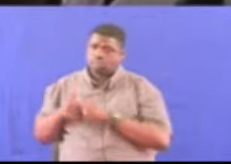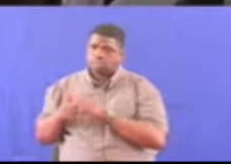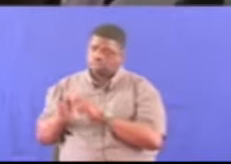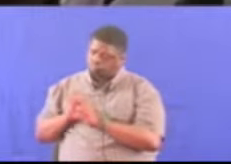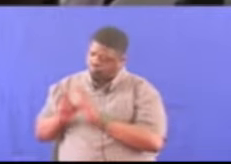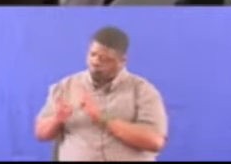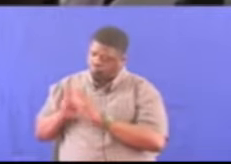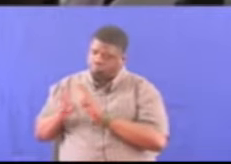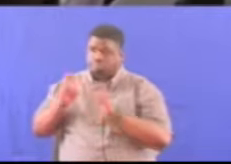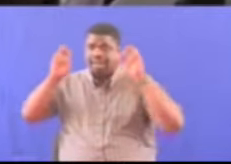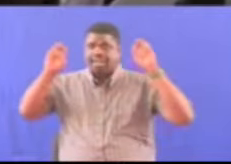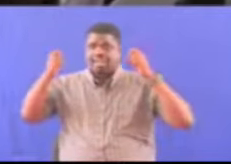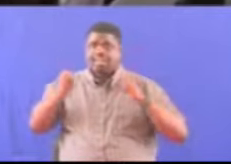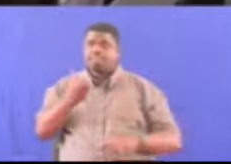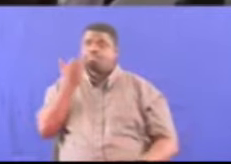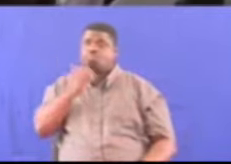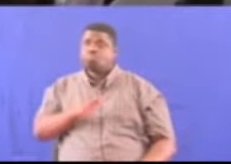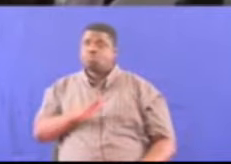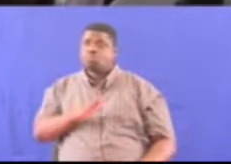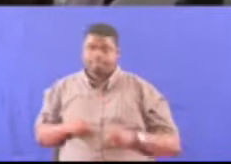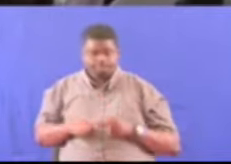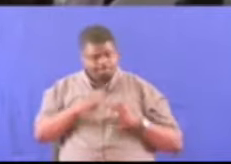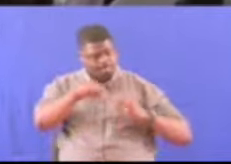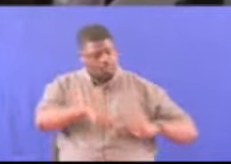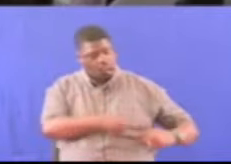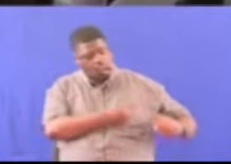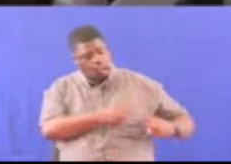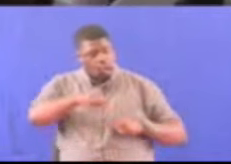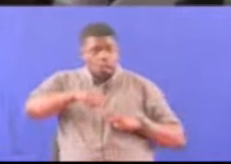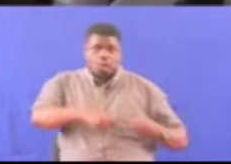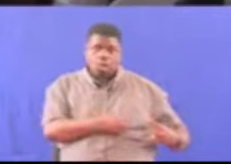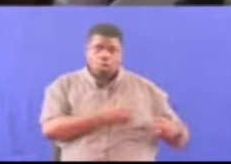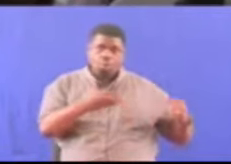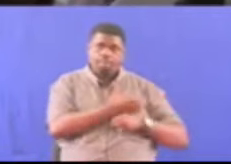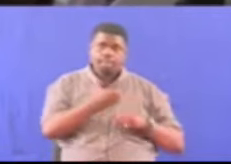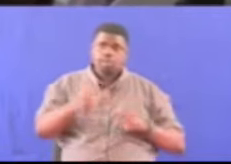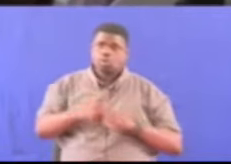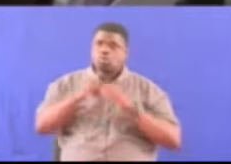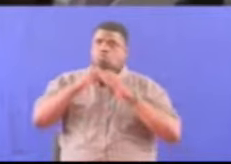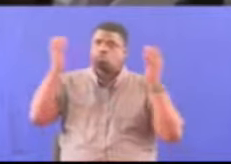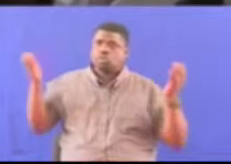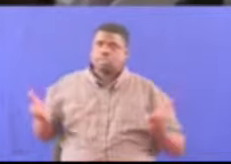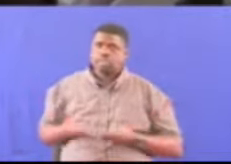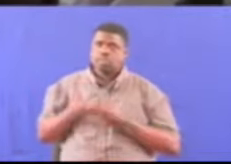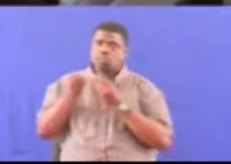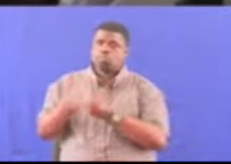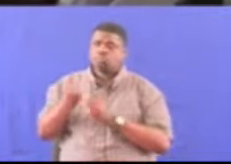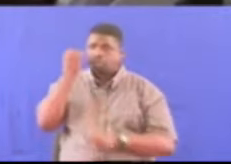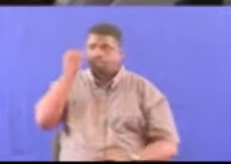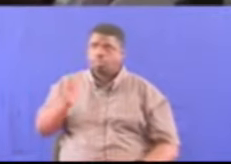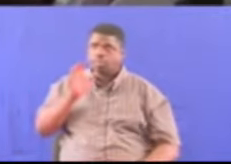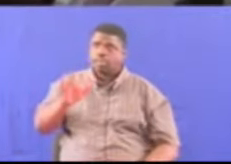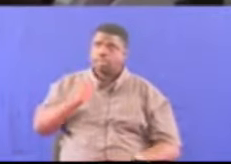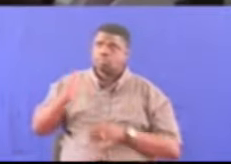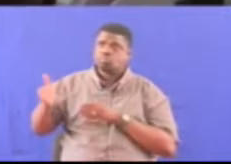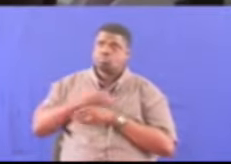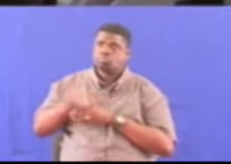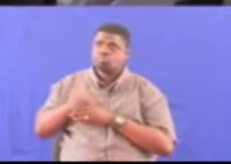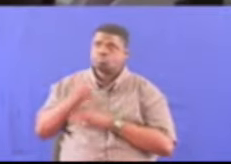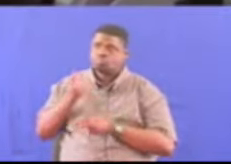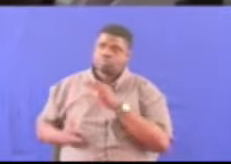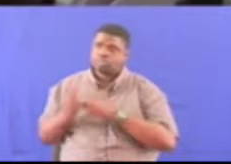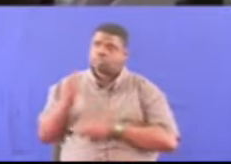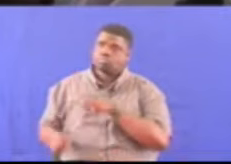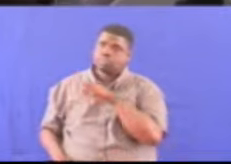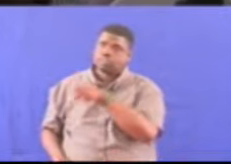muhimu na migogoro inayokabili dunia pamoja na kutoa maoni yake kuhusu utatuzi